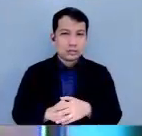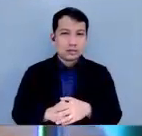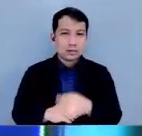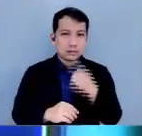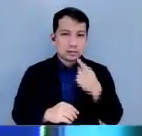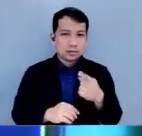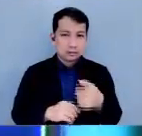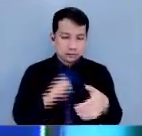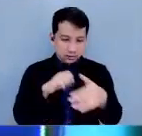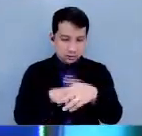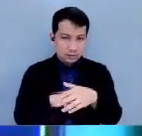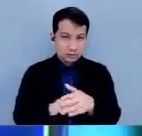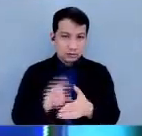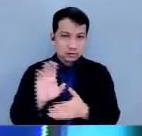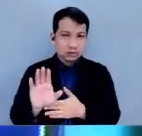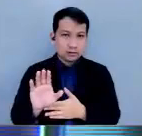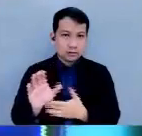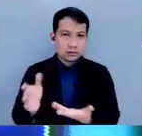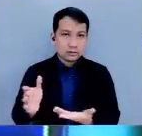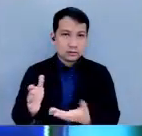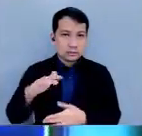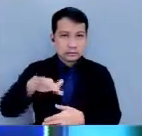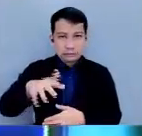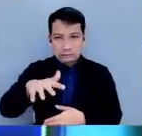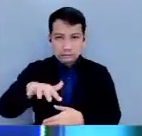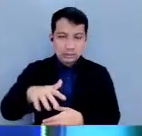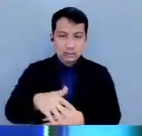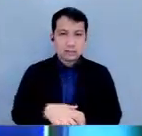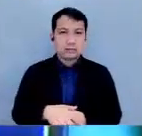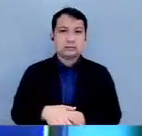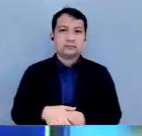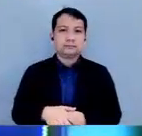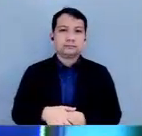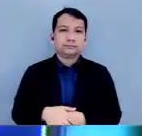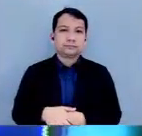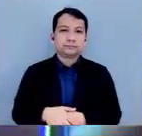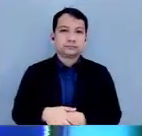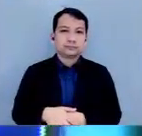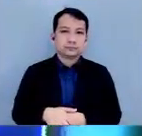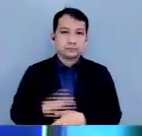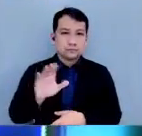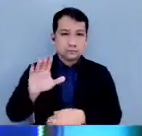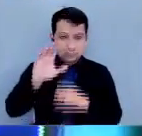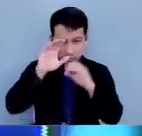kayo ng alanganin. Mr. President,